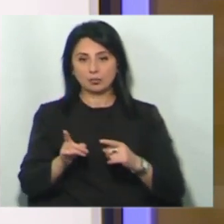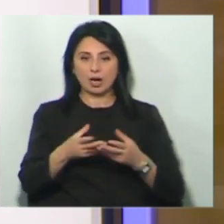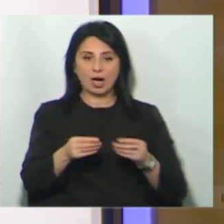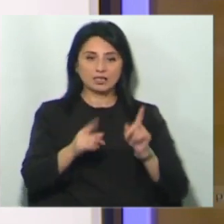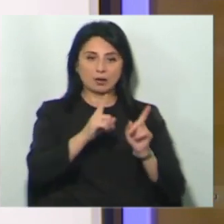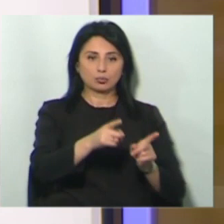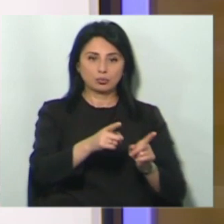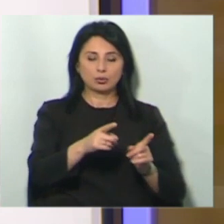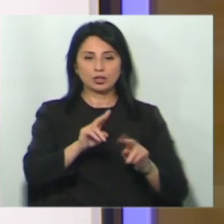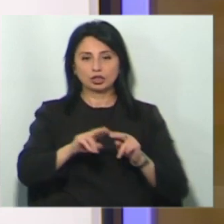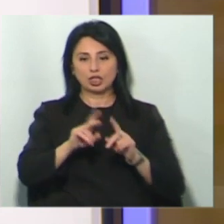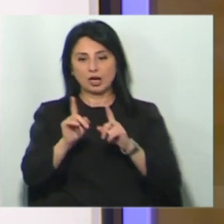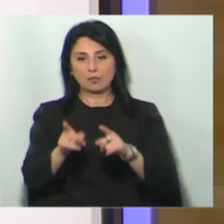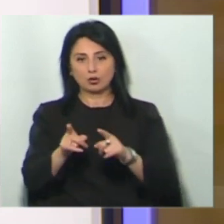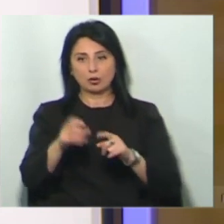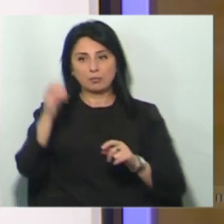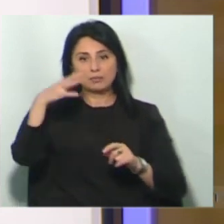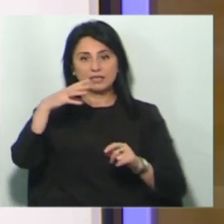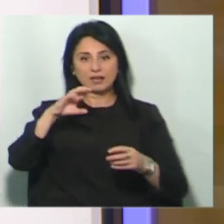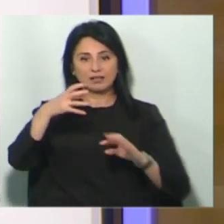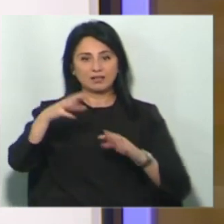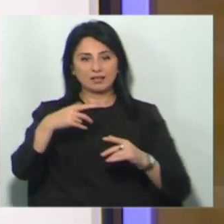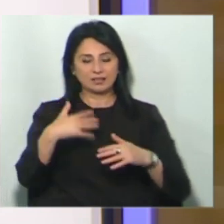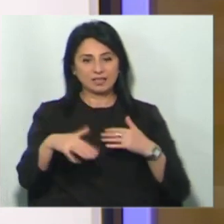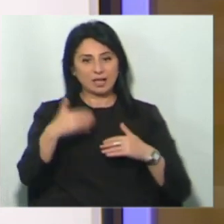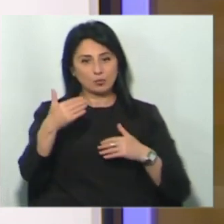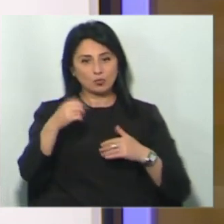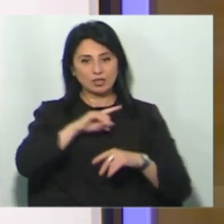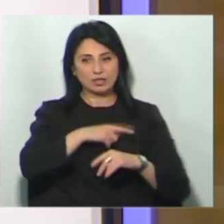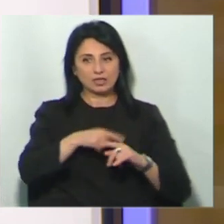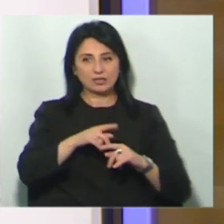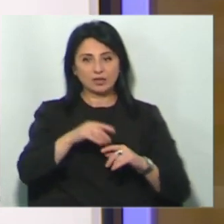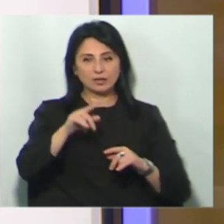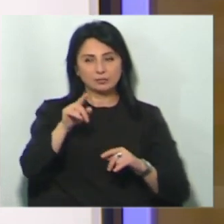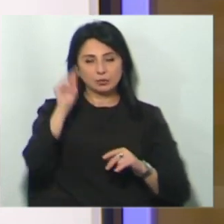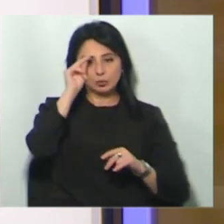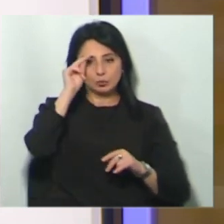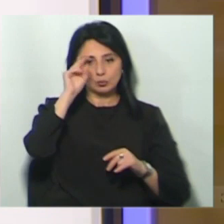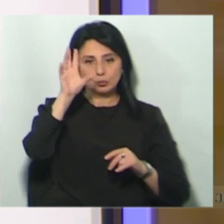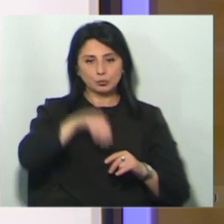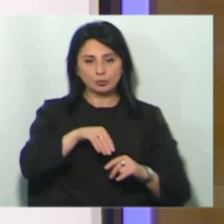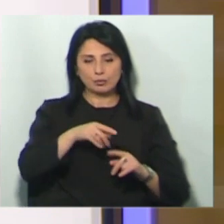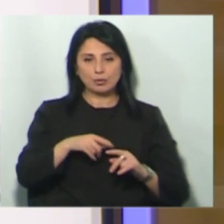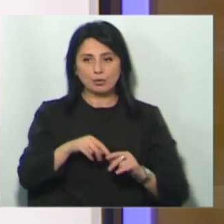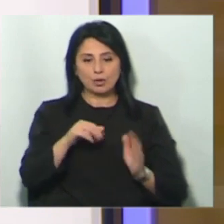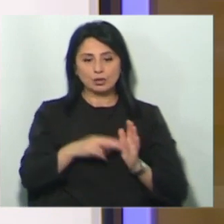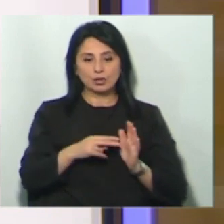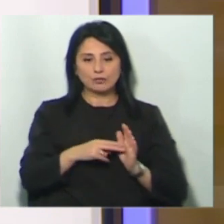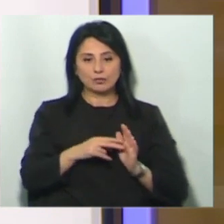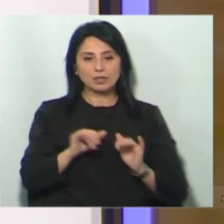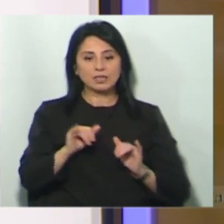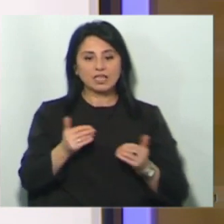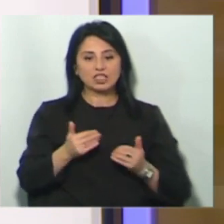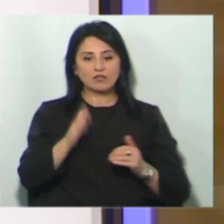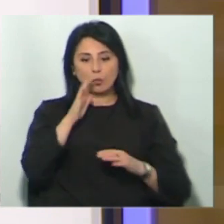და შემოდგომაზე და მზის ექსპოზიციის გავლენას აფასებდნენ მათ შემეცნების უნარზე. აფასებდნენ